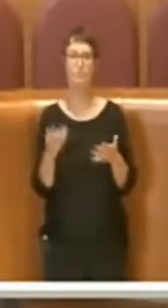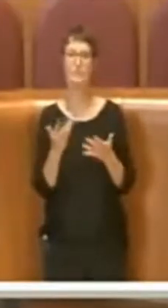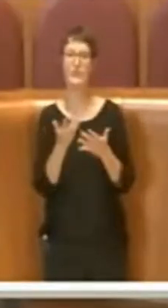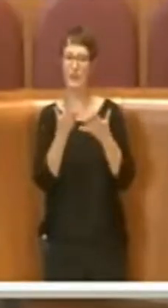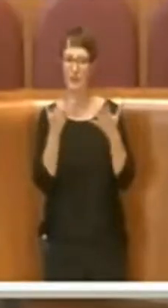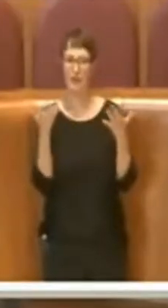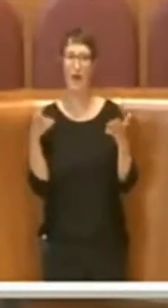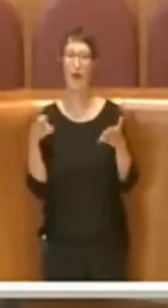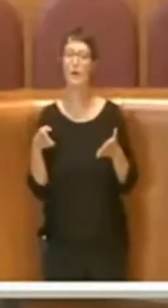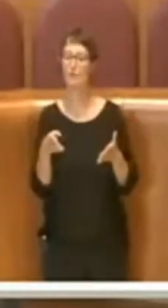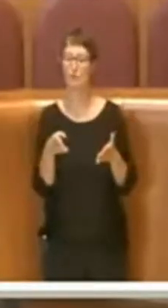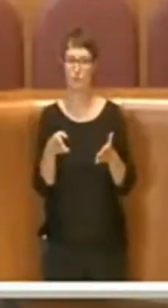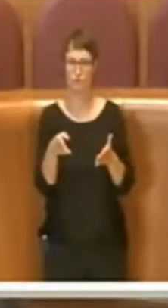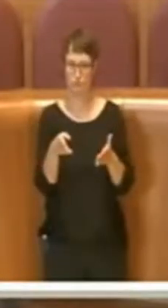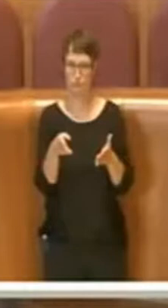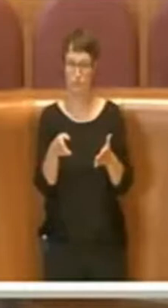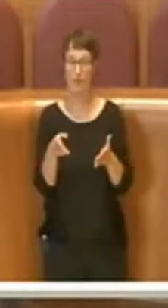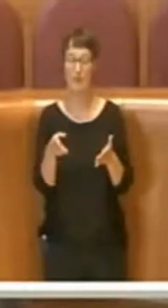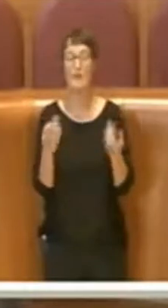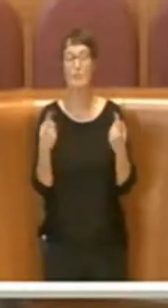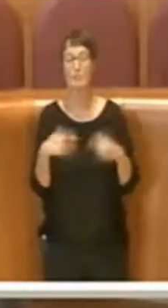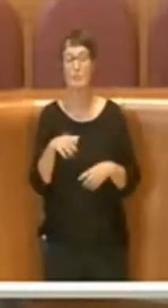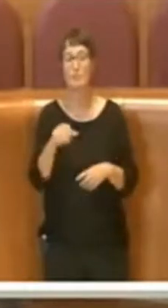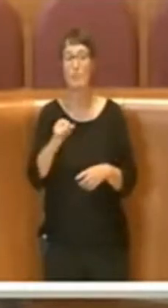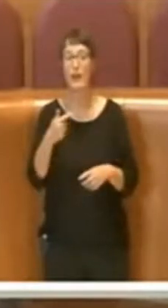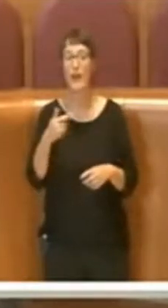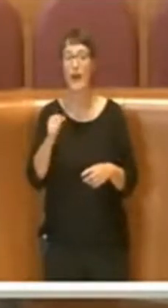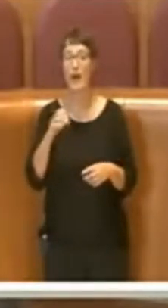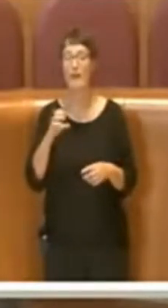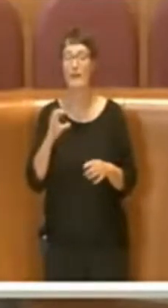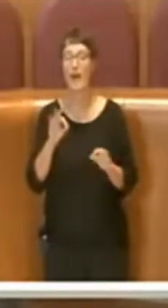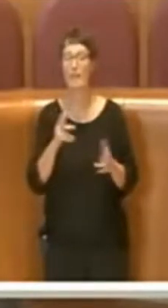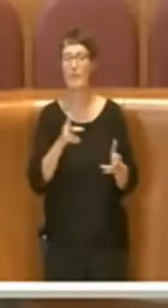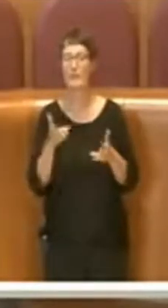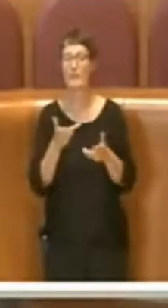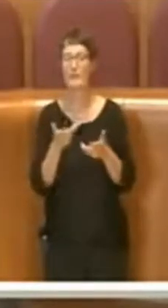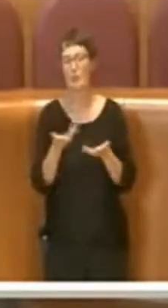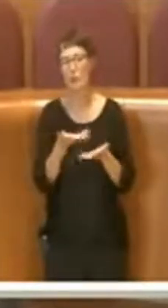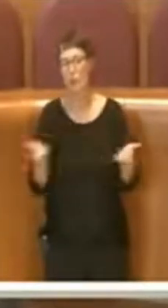su ATAC e sul trasporto pubblico ovviamente ce l'abbiamo. Grazie.